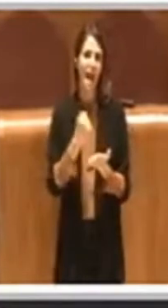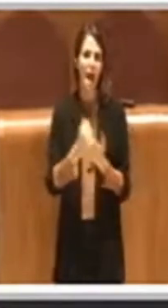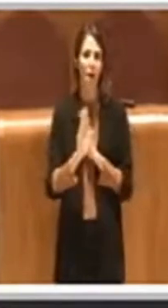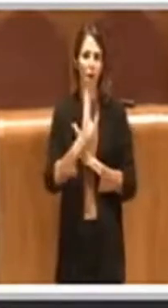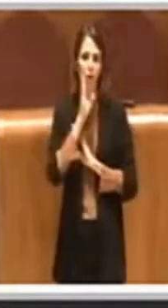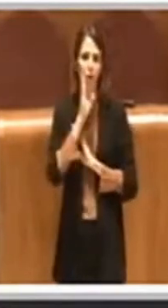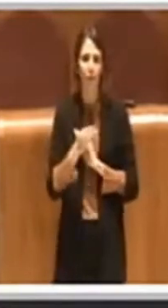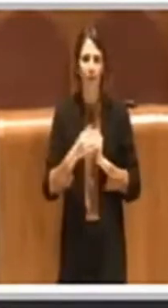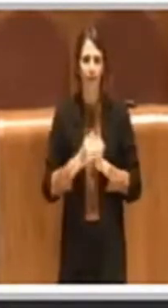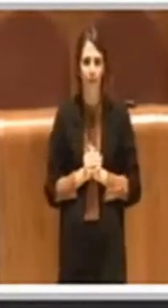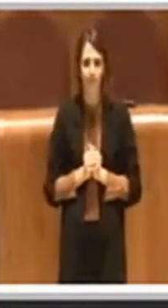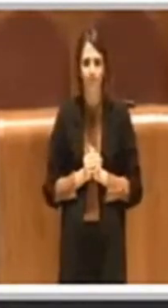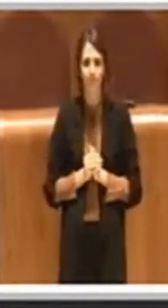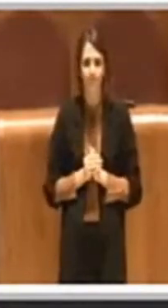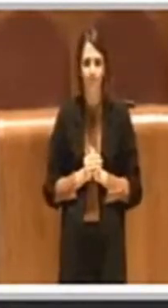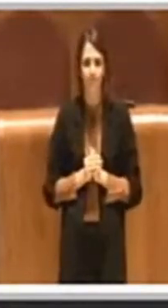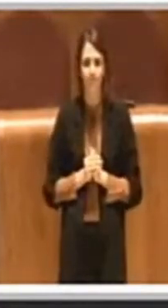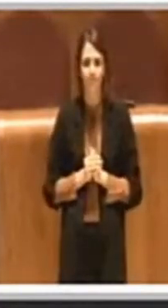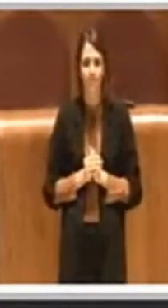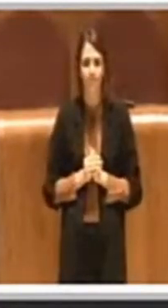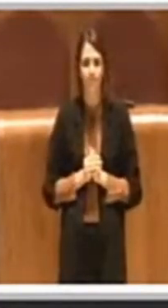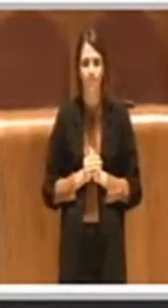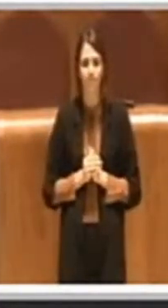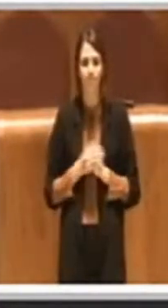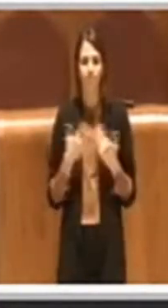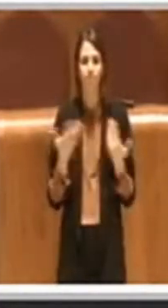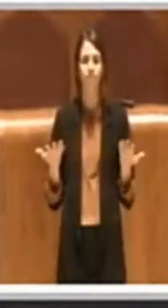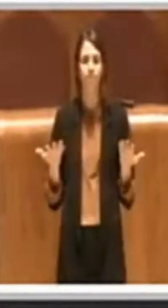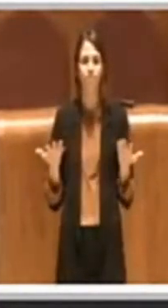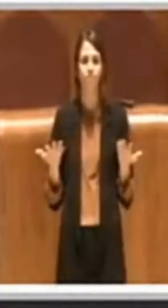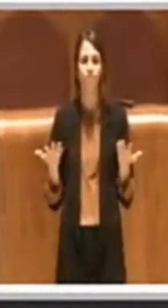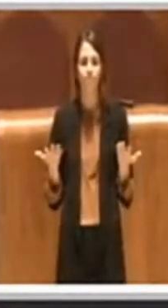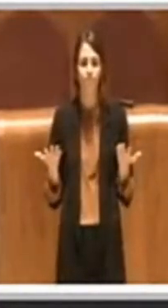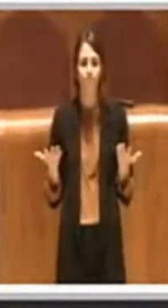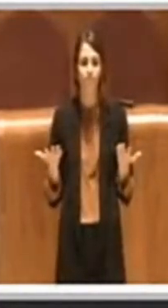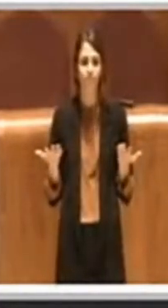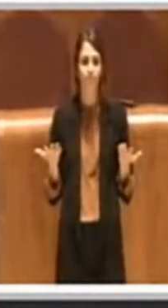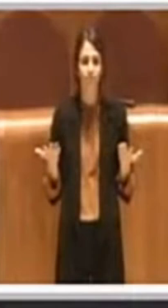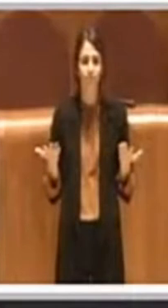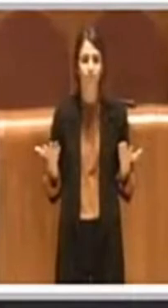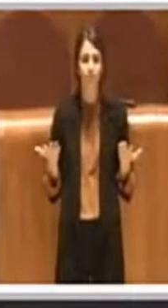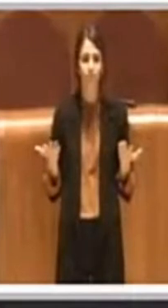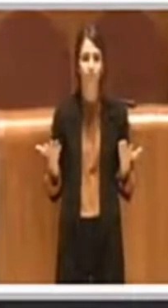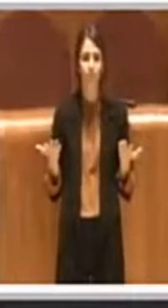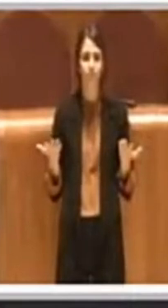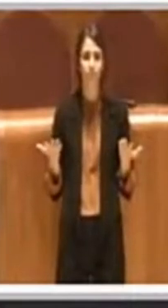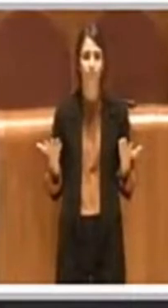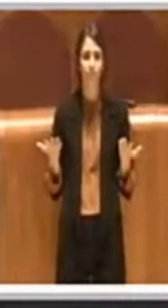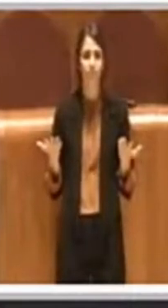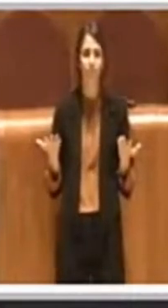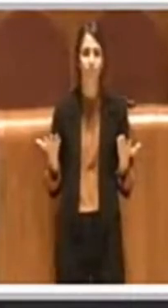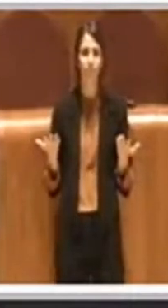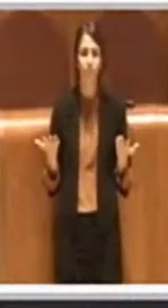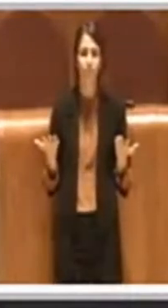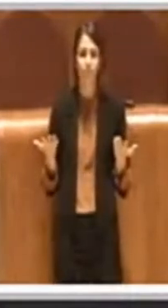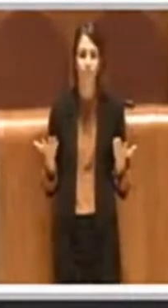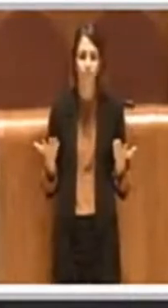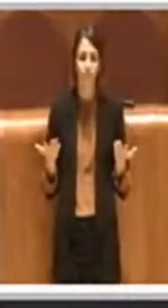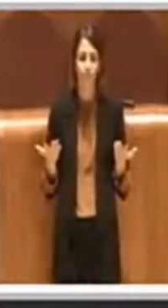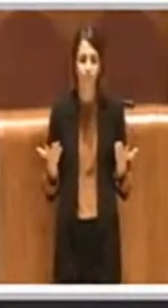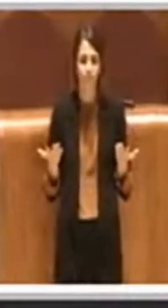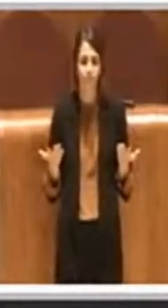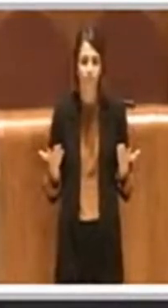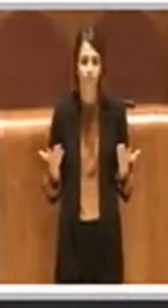ecco allora diciamo che è stato detto noi non